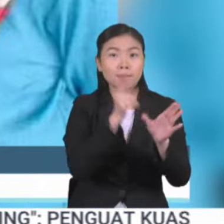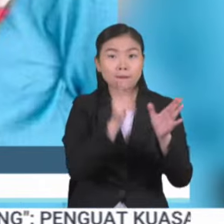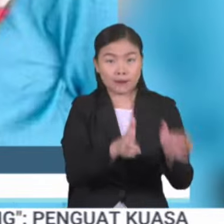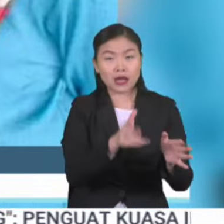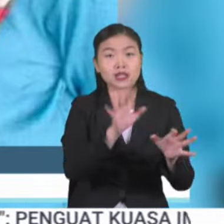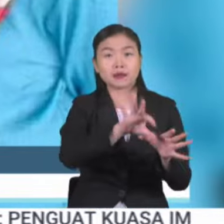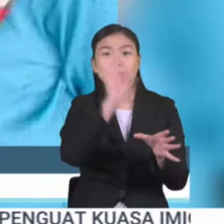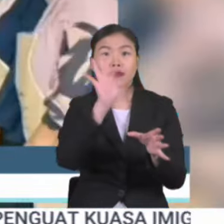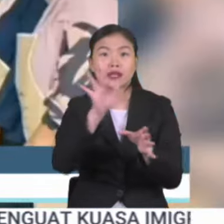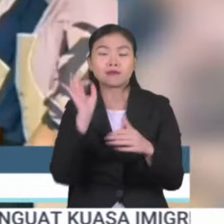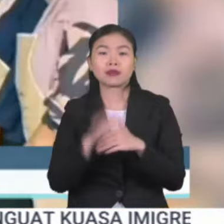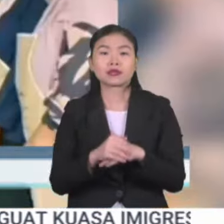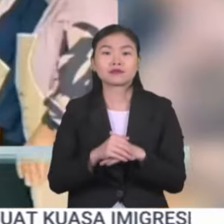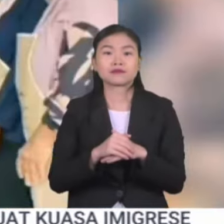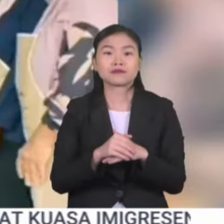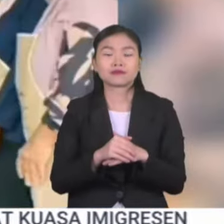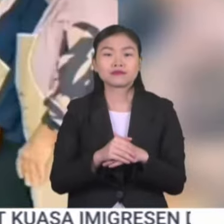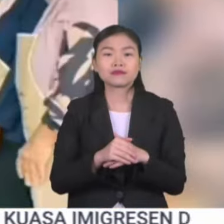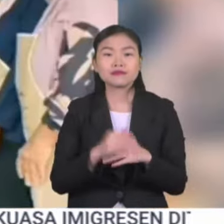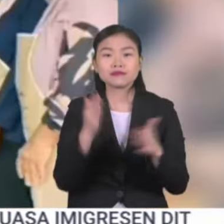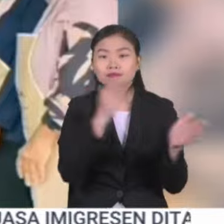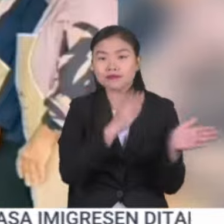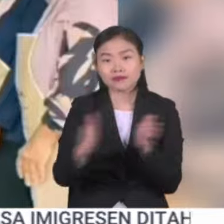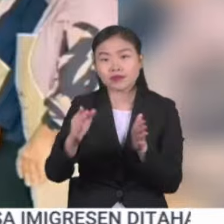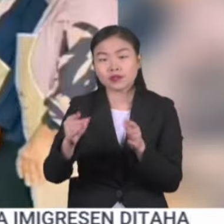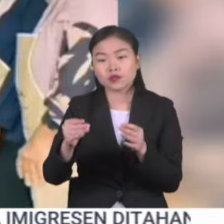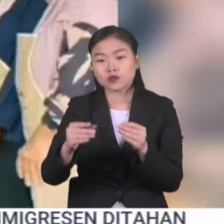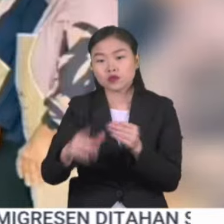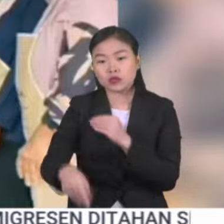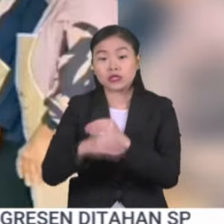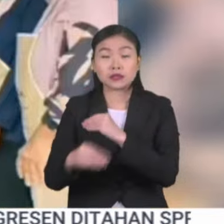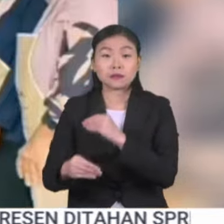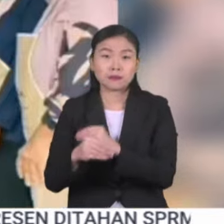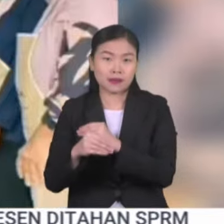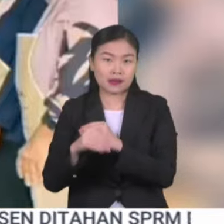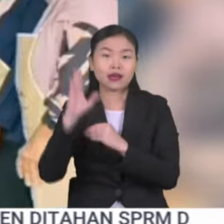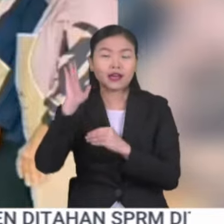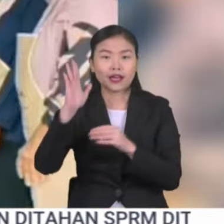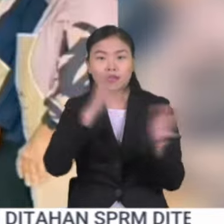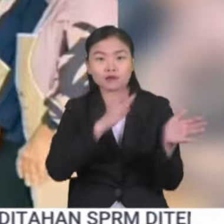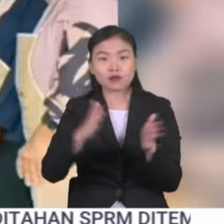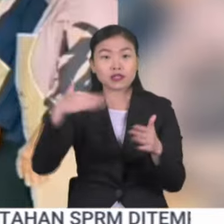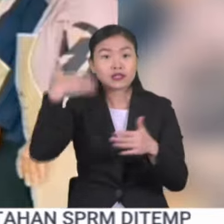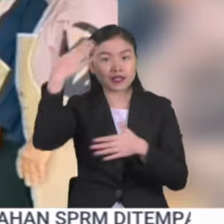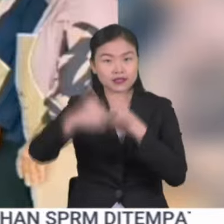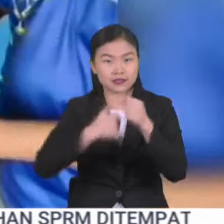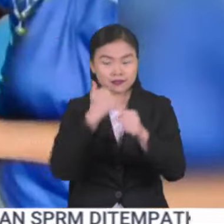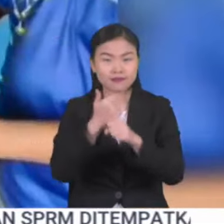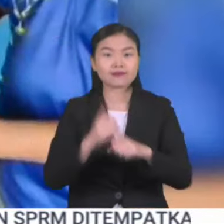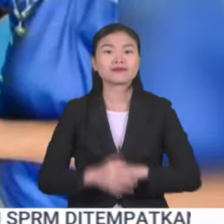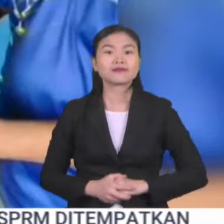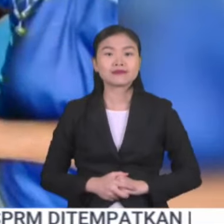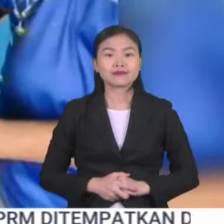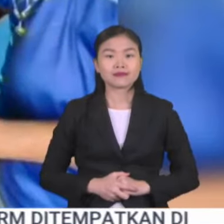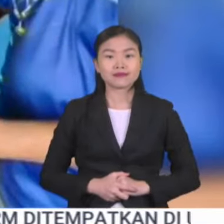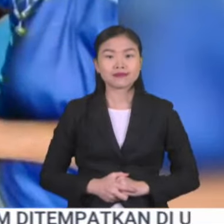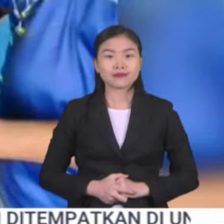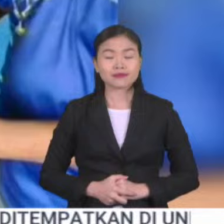Negeri di Parlimen Arau. Rancangan untuk memperluaskan program ini akan diadakan pada tahun depan.